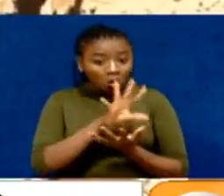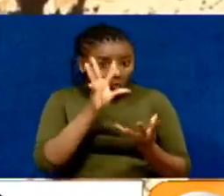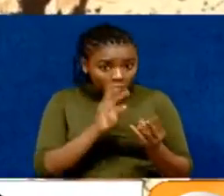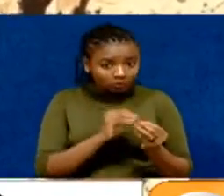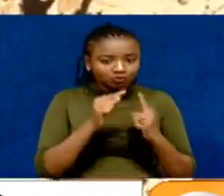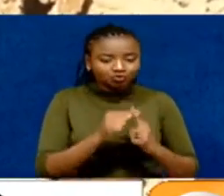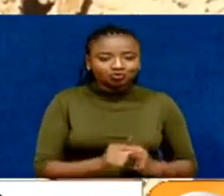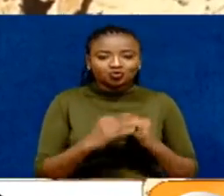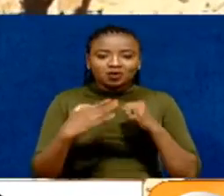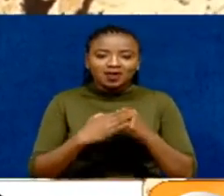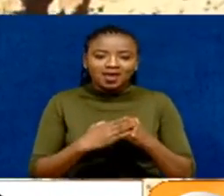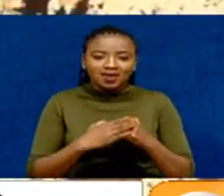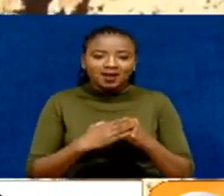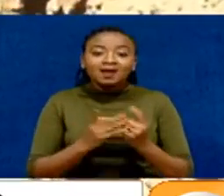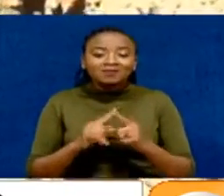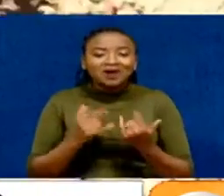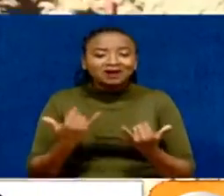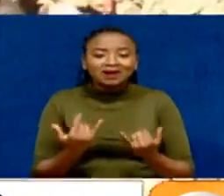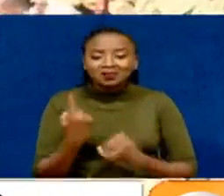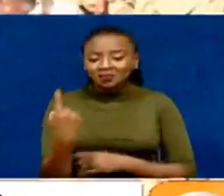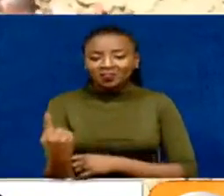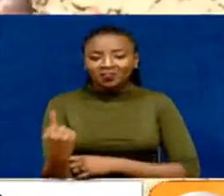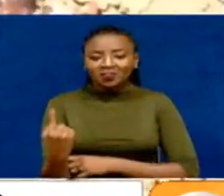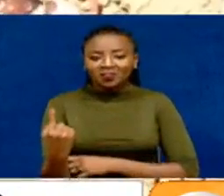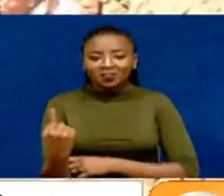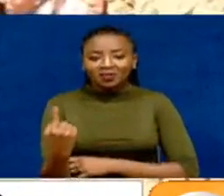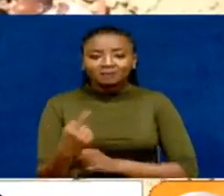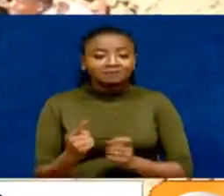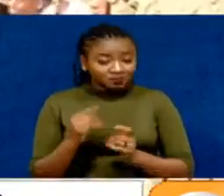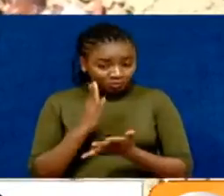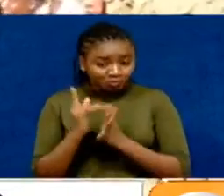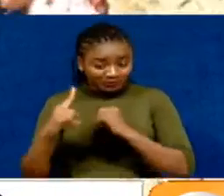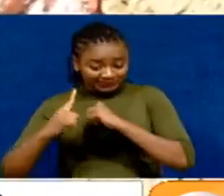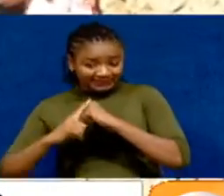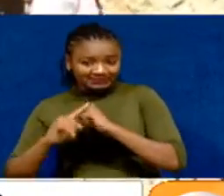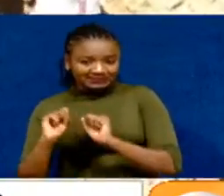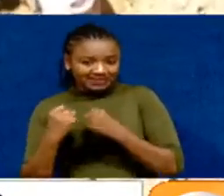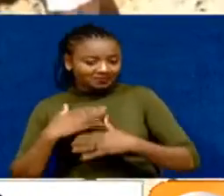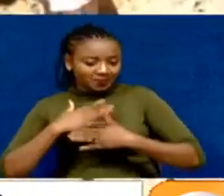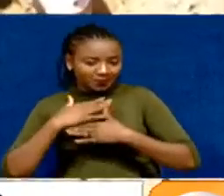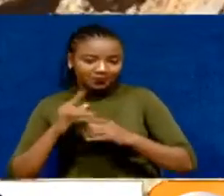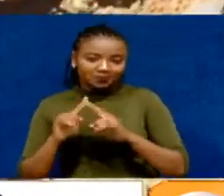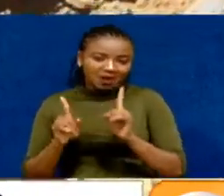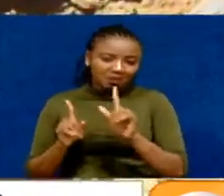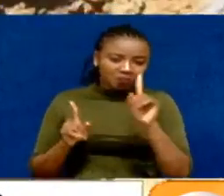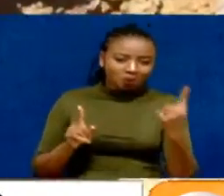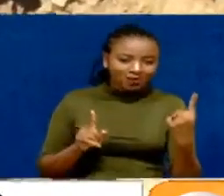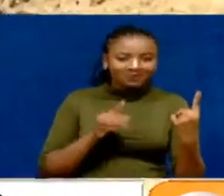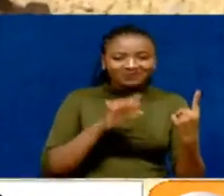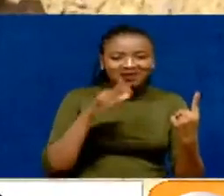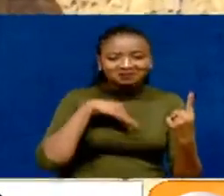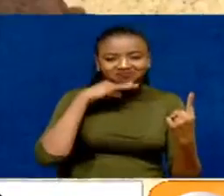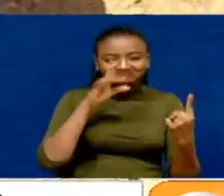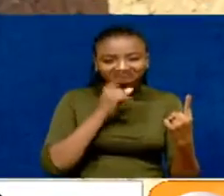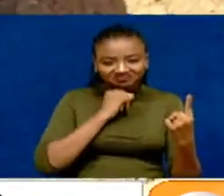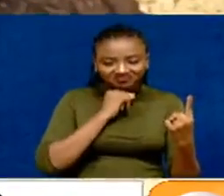8 walioporomokewa na timbo hilo na kuwazika wakiwa hai. Ingawa 6 kati yao wameokolewa wakiwa hai, mmoja alipatikana akiwa ameaga